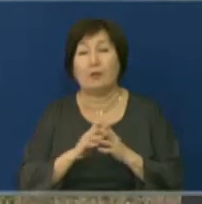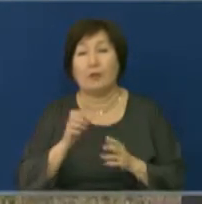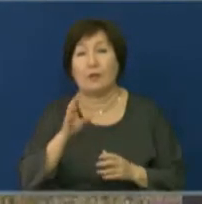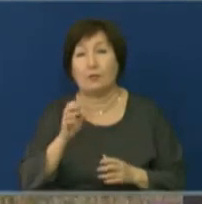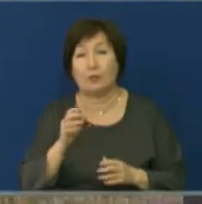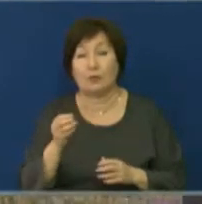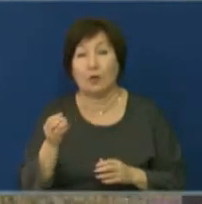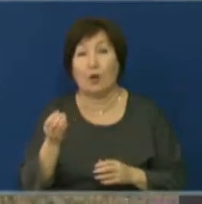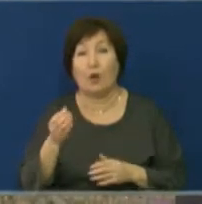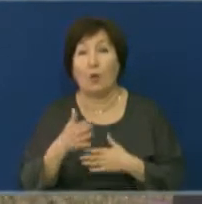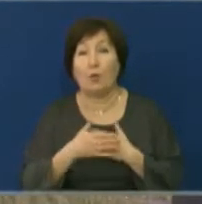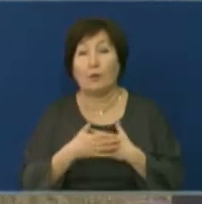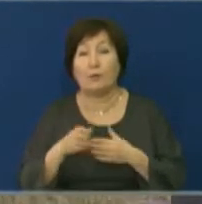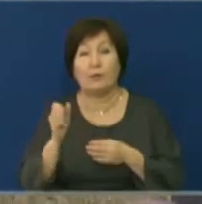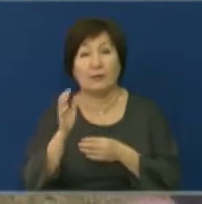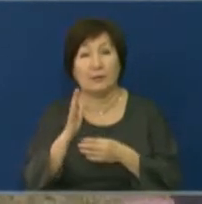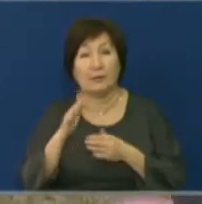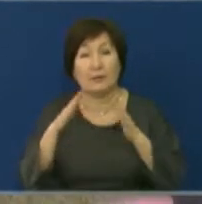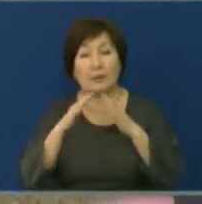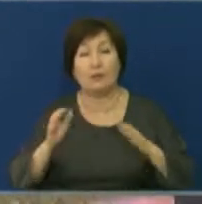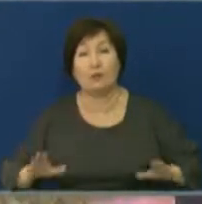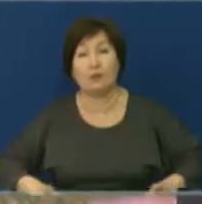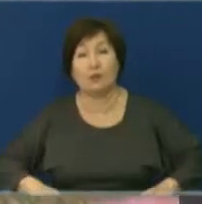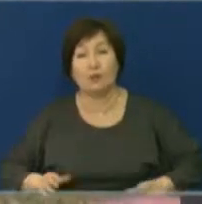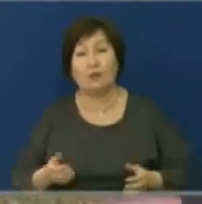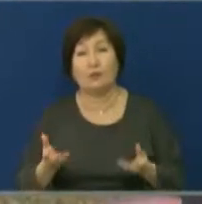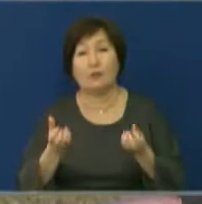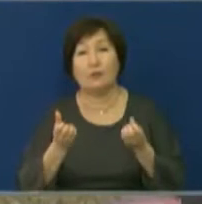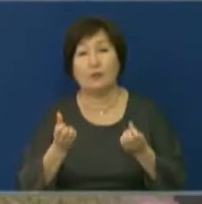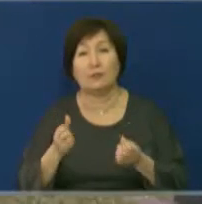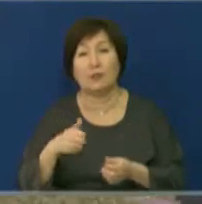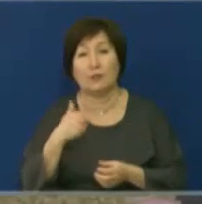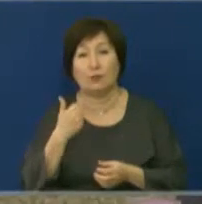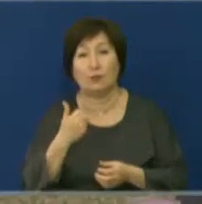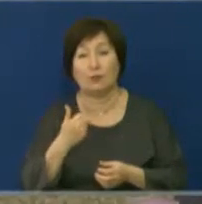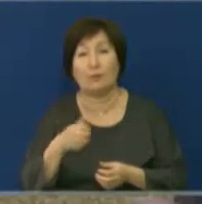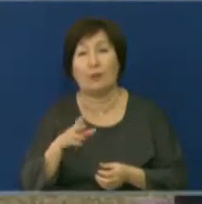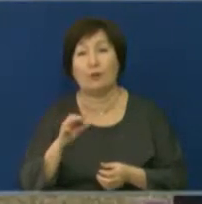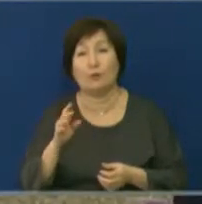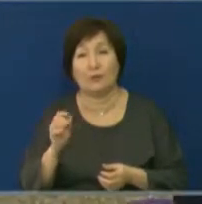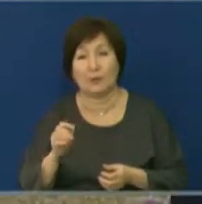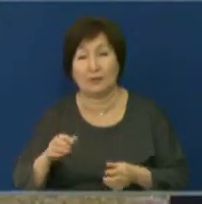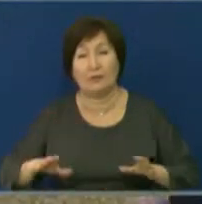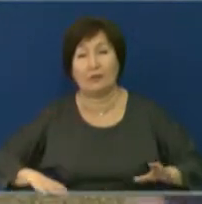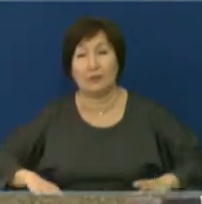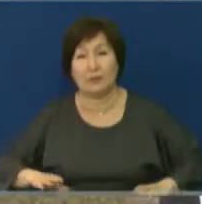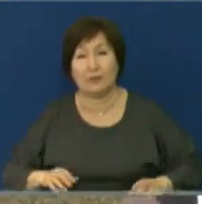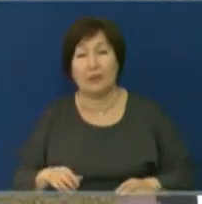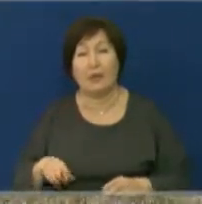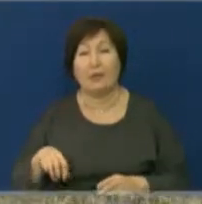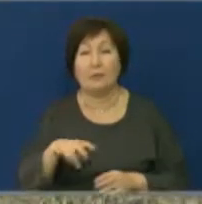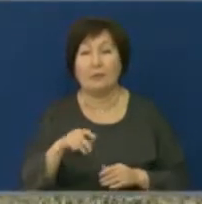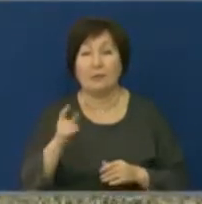15 конюшен. У нас много ребят, которые держат хороших породистых лошадей. Здесь уже подготовленные дети, ходят в конюшни и участвуют в